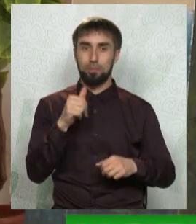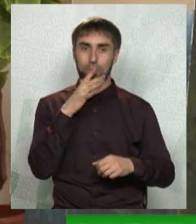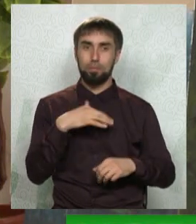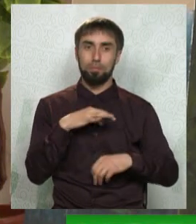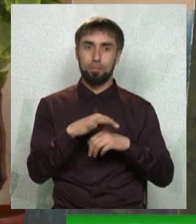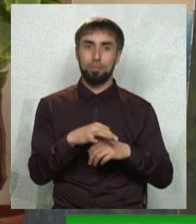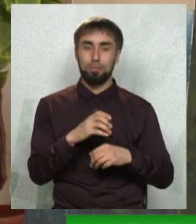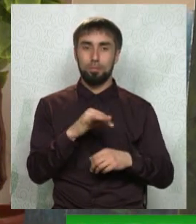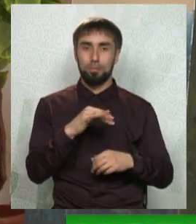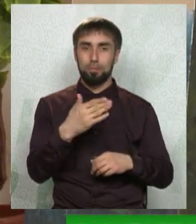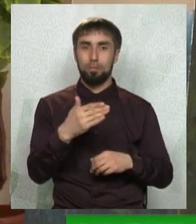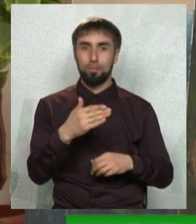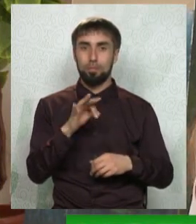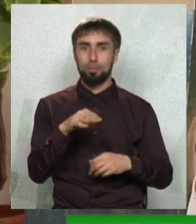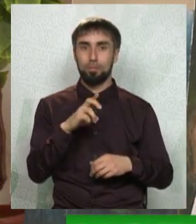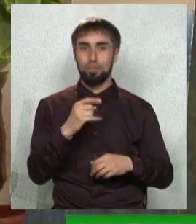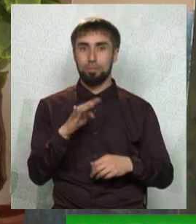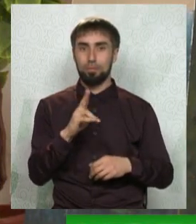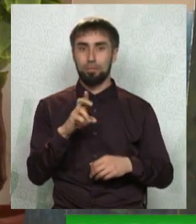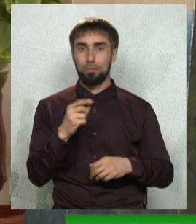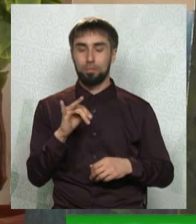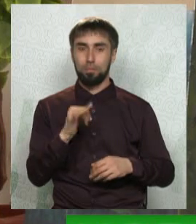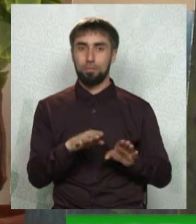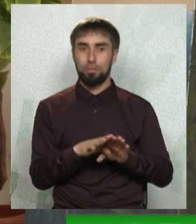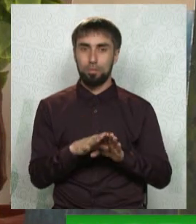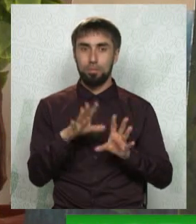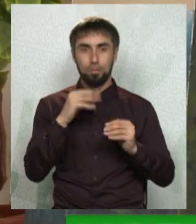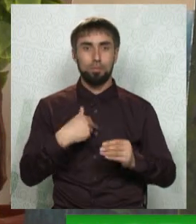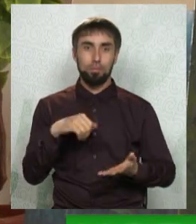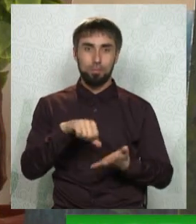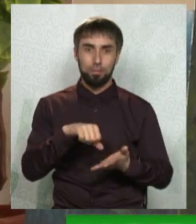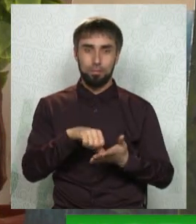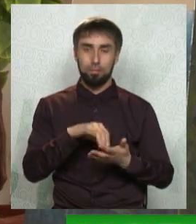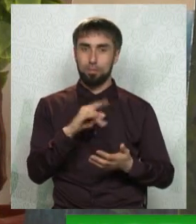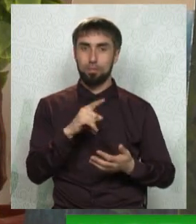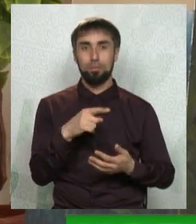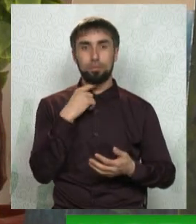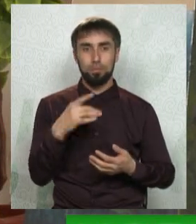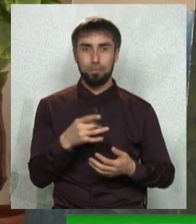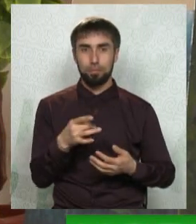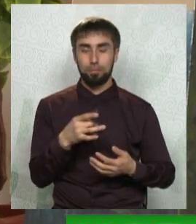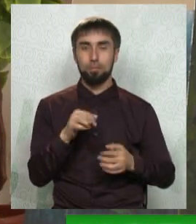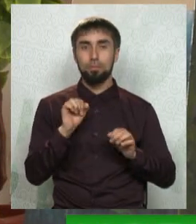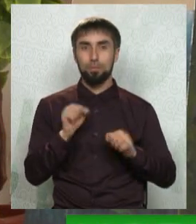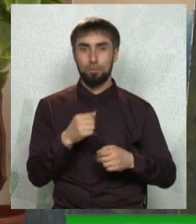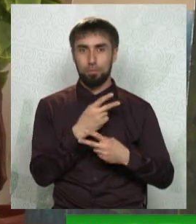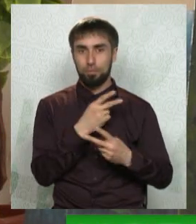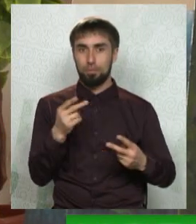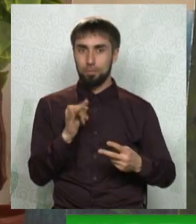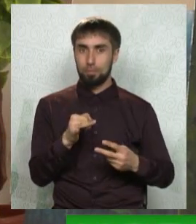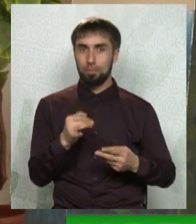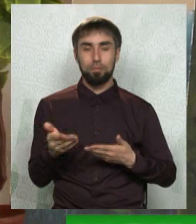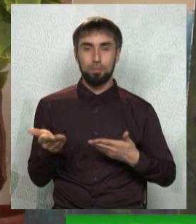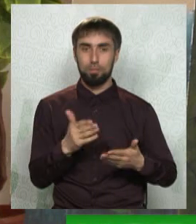под символичным названием «От башни к башне». И, соответственно, все наши участники из республики могли увидеть, и даже